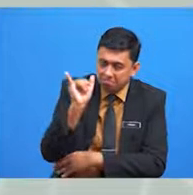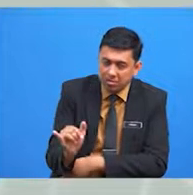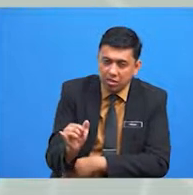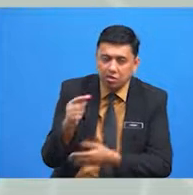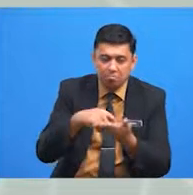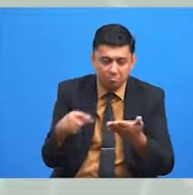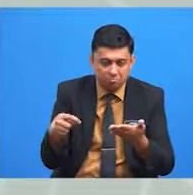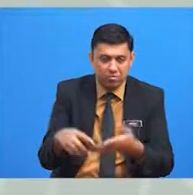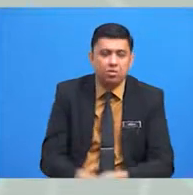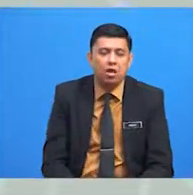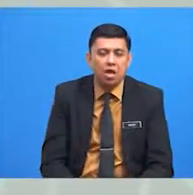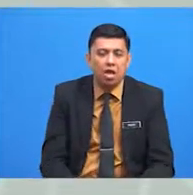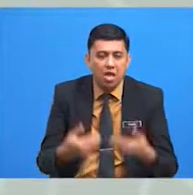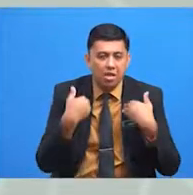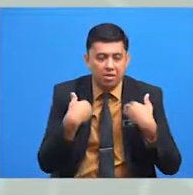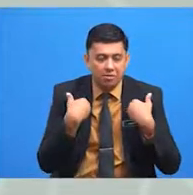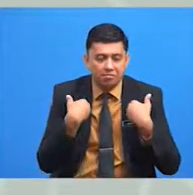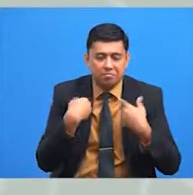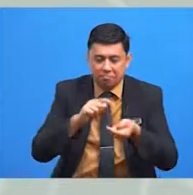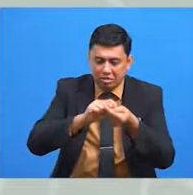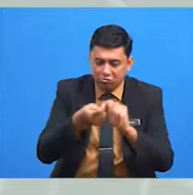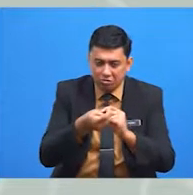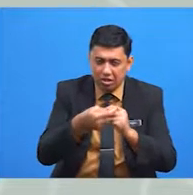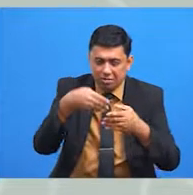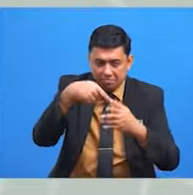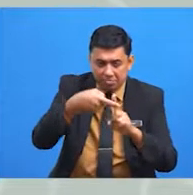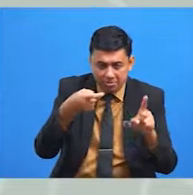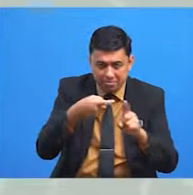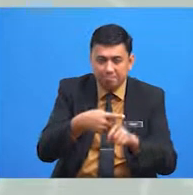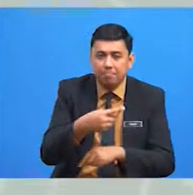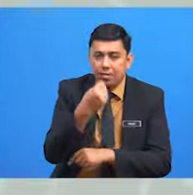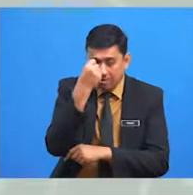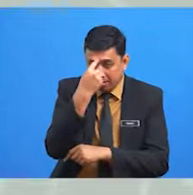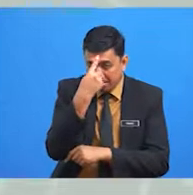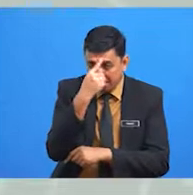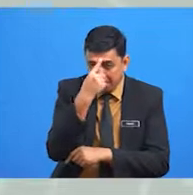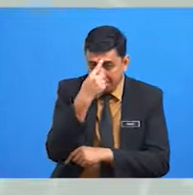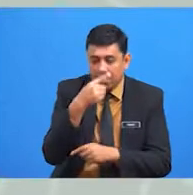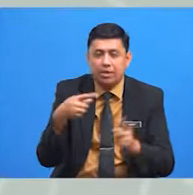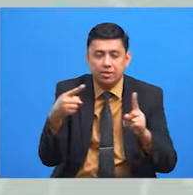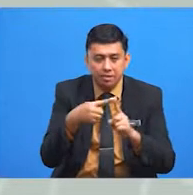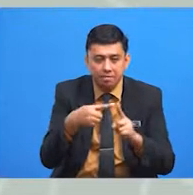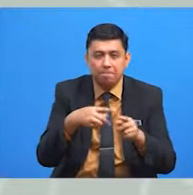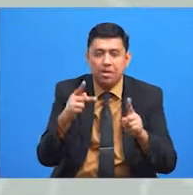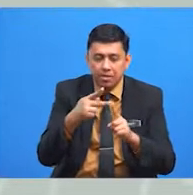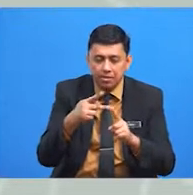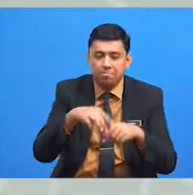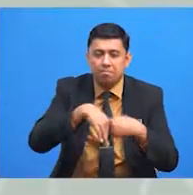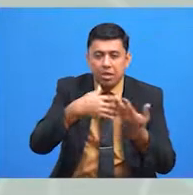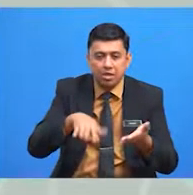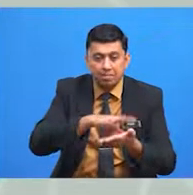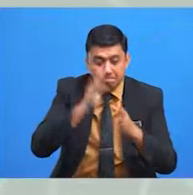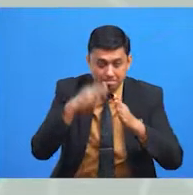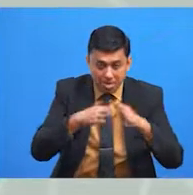Tamil dan diberi judul Hikayat Kalilah dan Daminah, dan membaiki sejarah Melayu